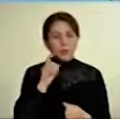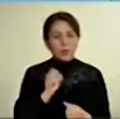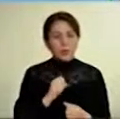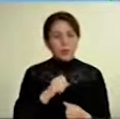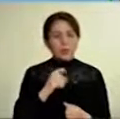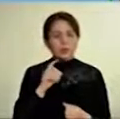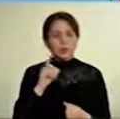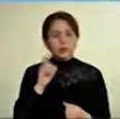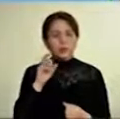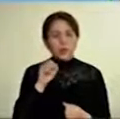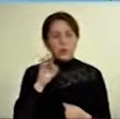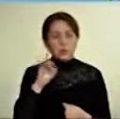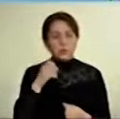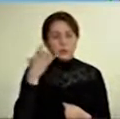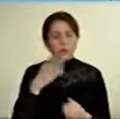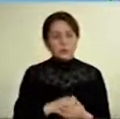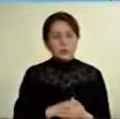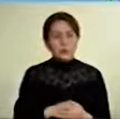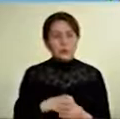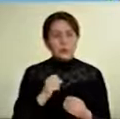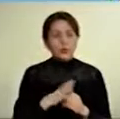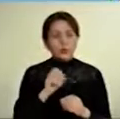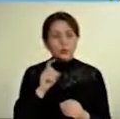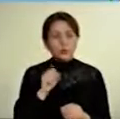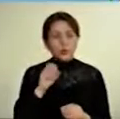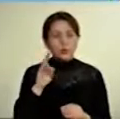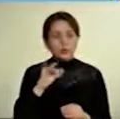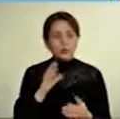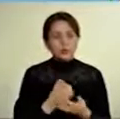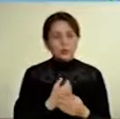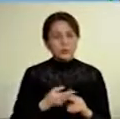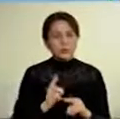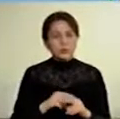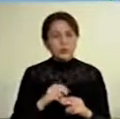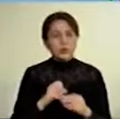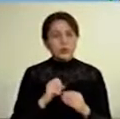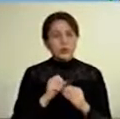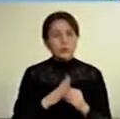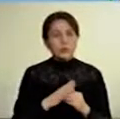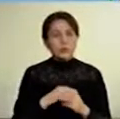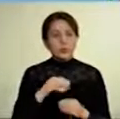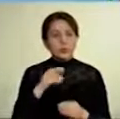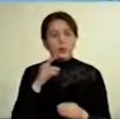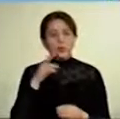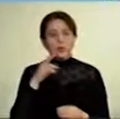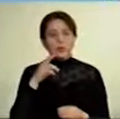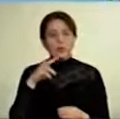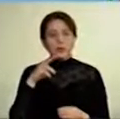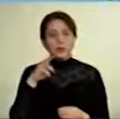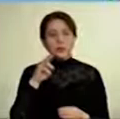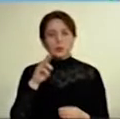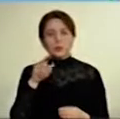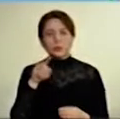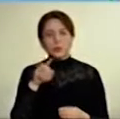ar ekanligini bilamiz. 15 xani topishimiz uchun esa 15 ga deb yozib olib, ularni